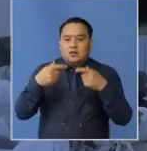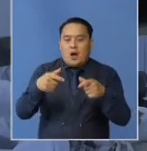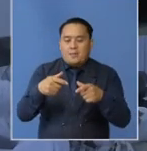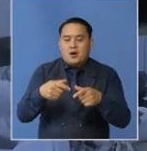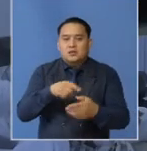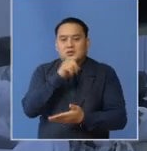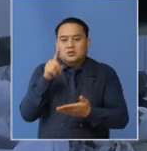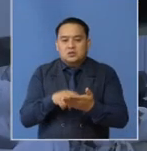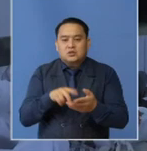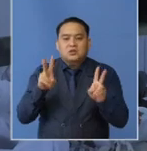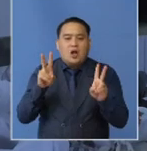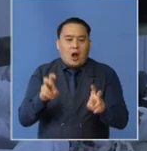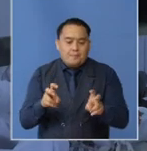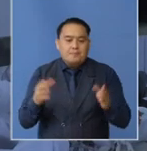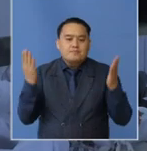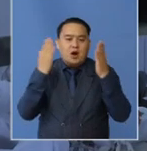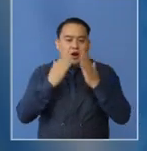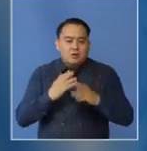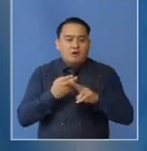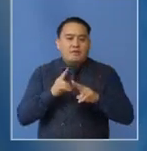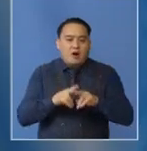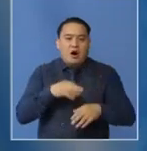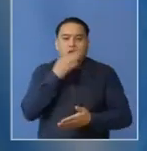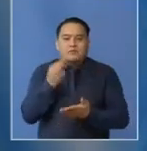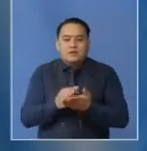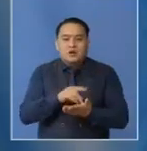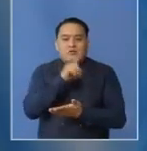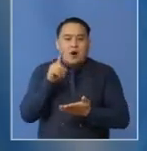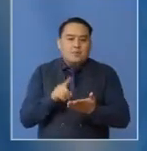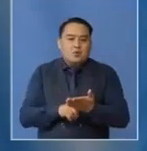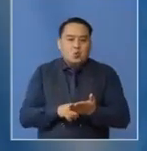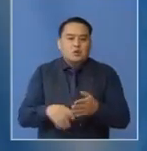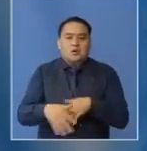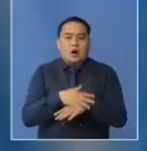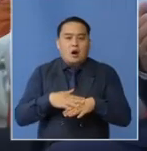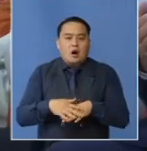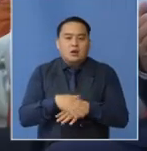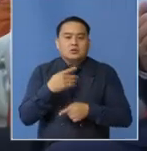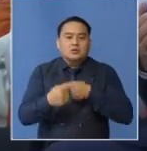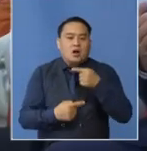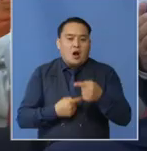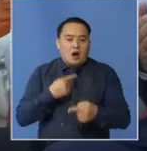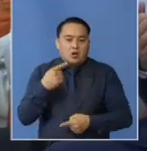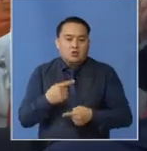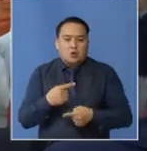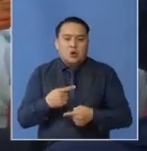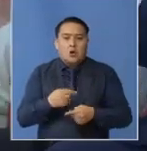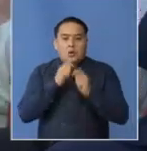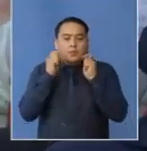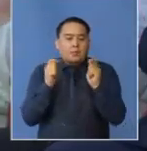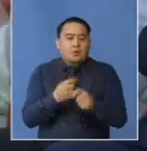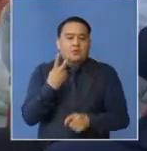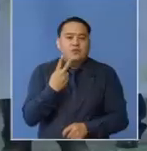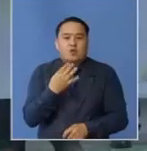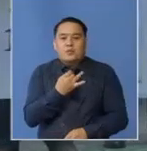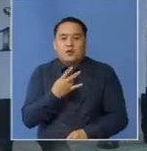заданные темы давали благословение Бата, а также отвечали на вопросы викторины о народных традициях и обычаях. Призовой фонд составил около